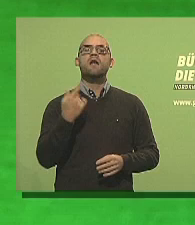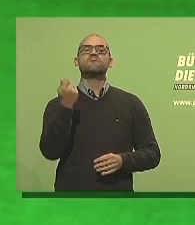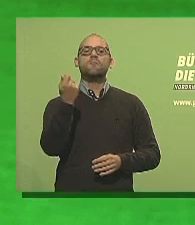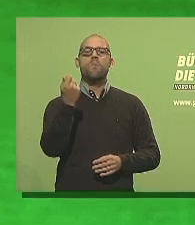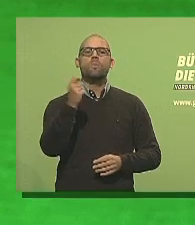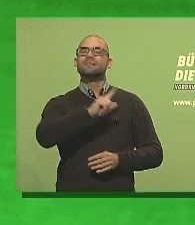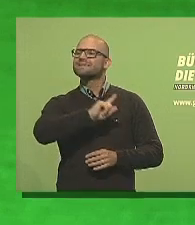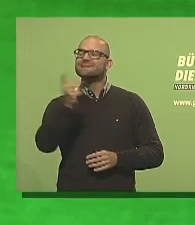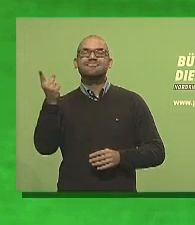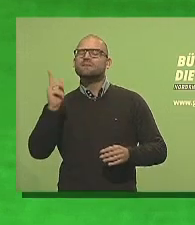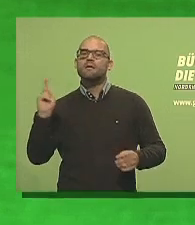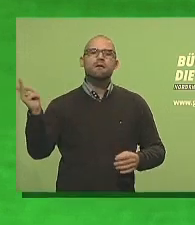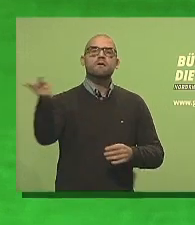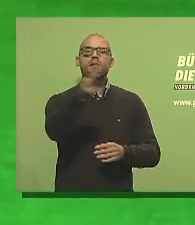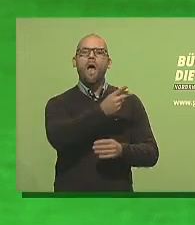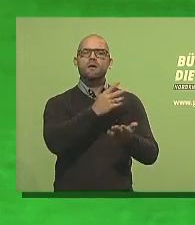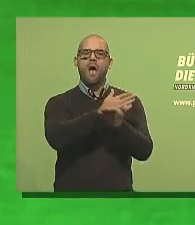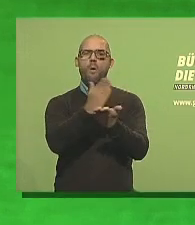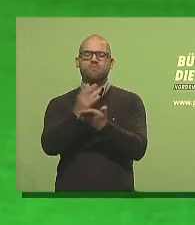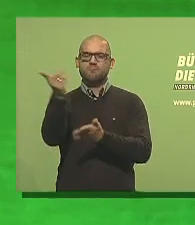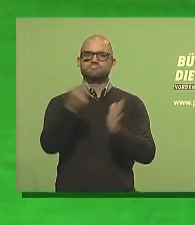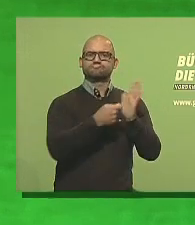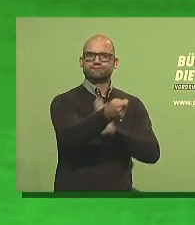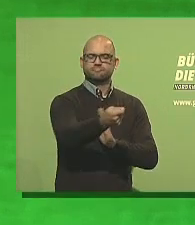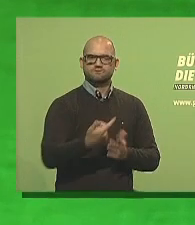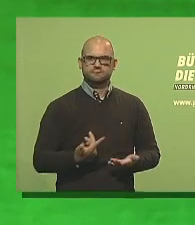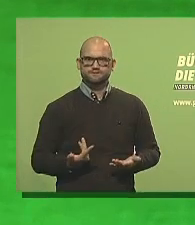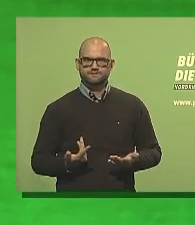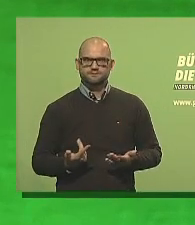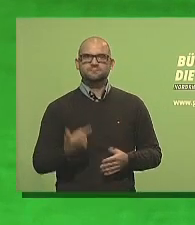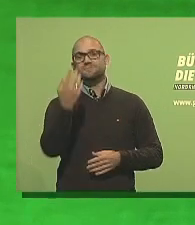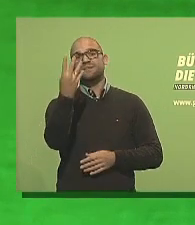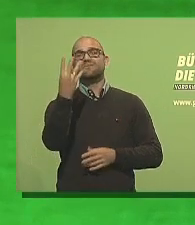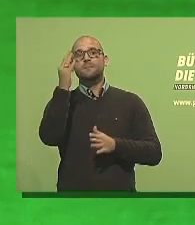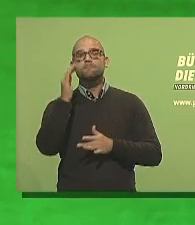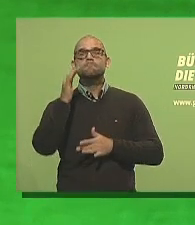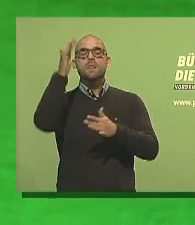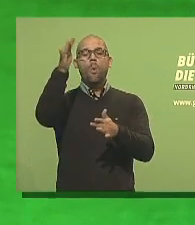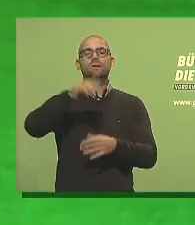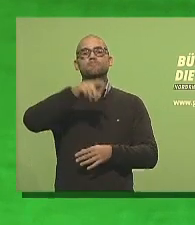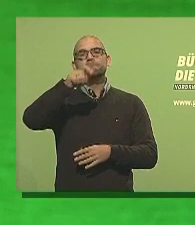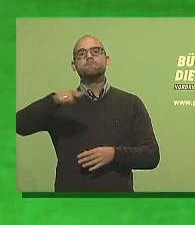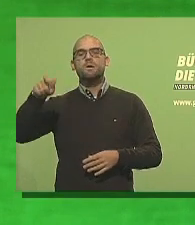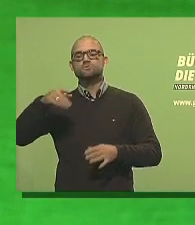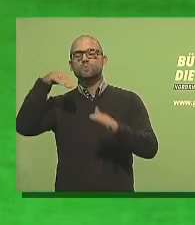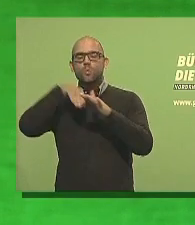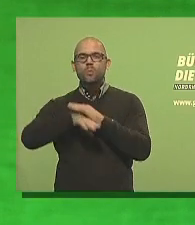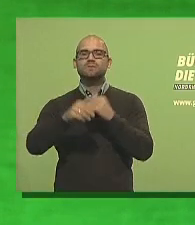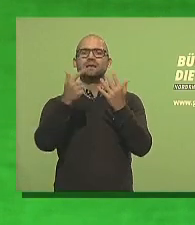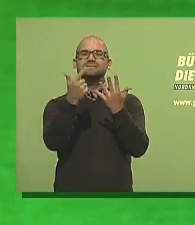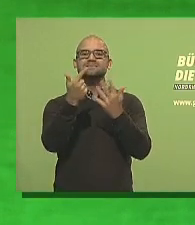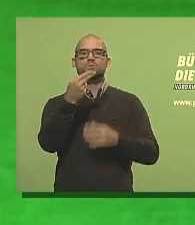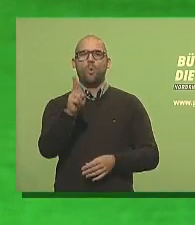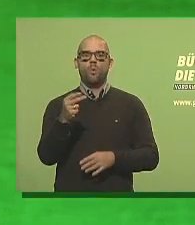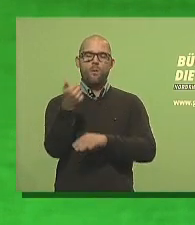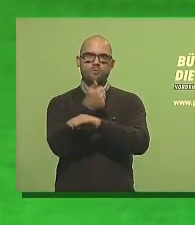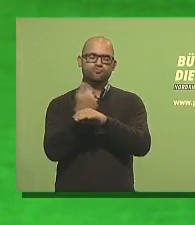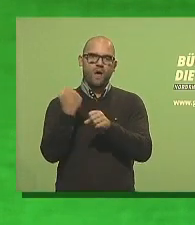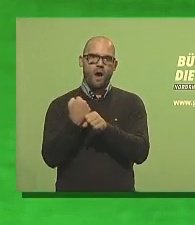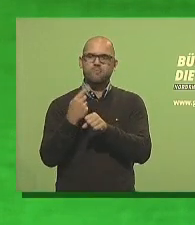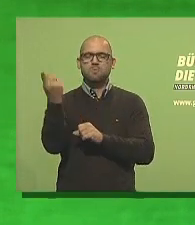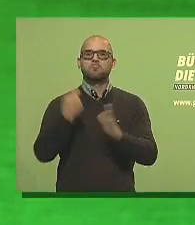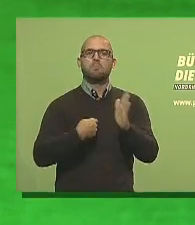verteilt. Solche Sätze wie 4 Millionen Menschen arbeiten für weniger als 7 Euro die Stunde. Solche Sätze